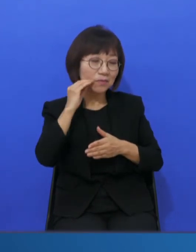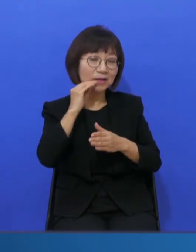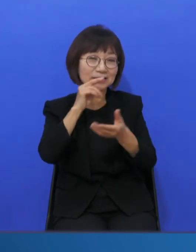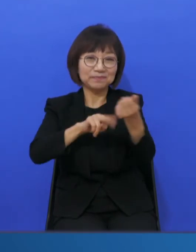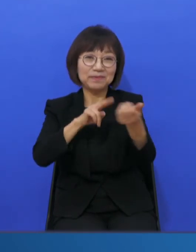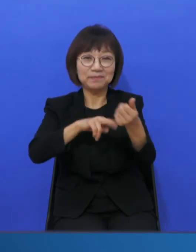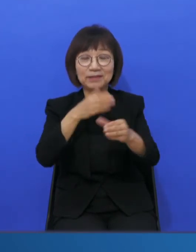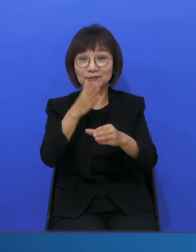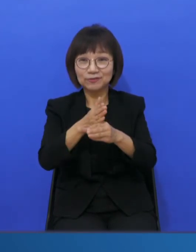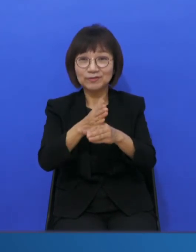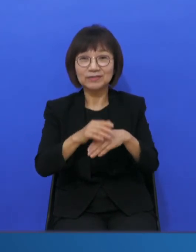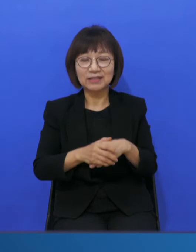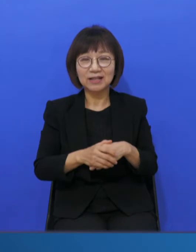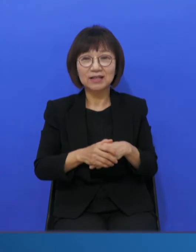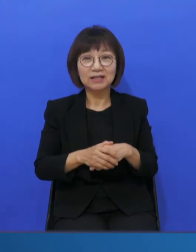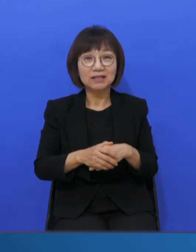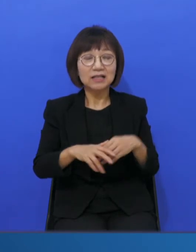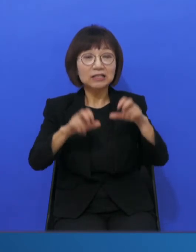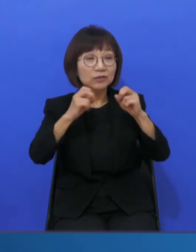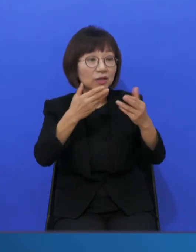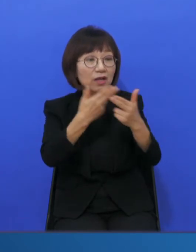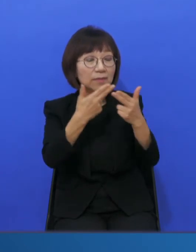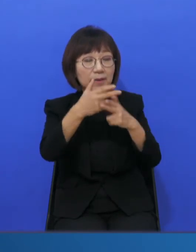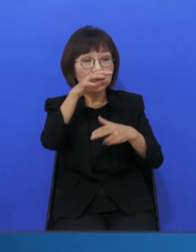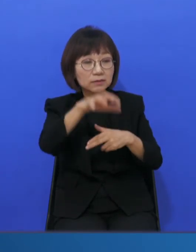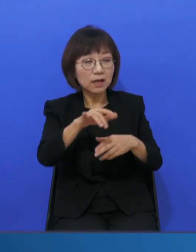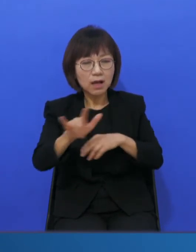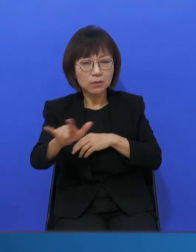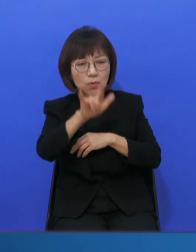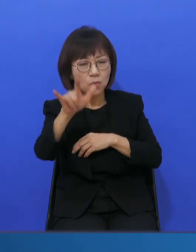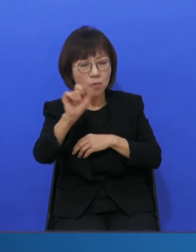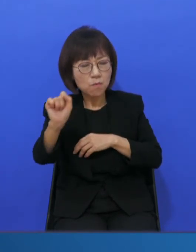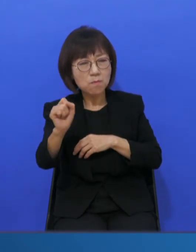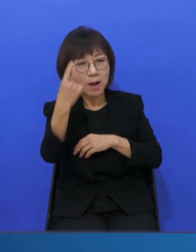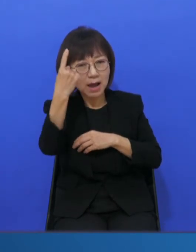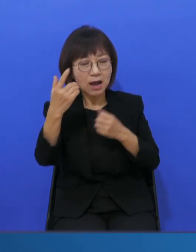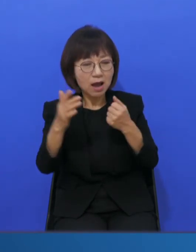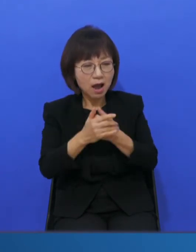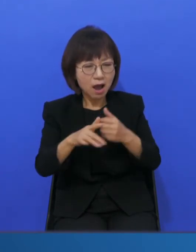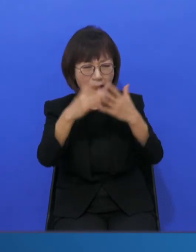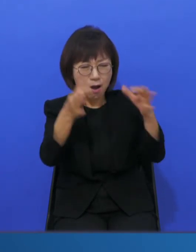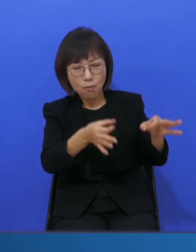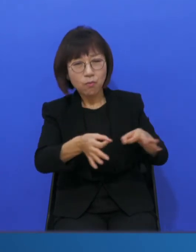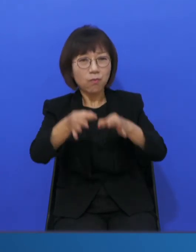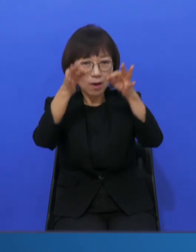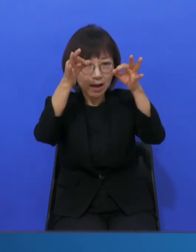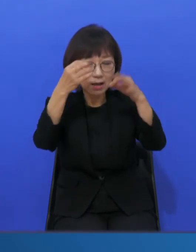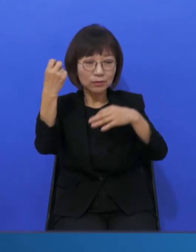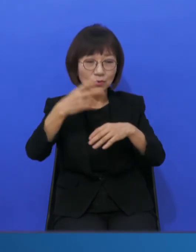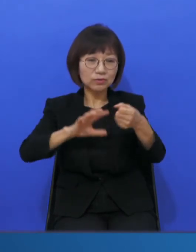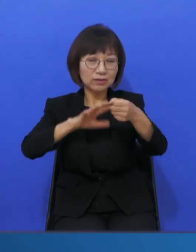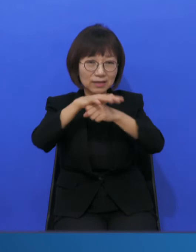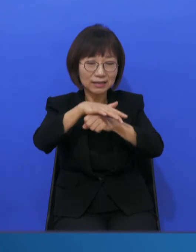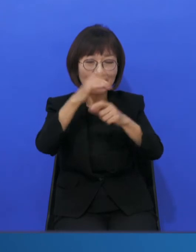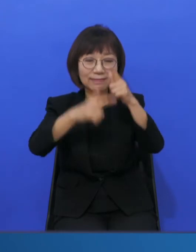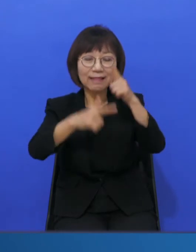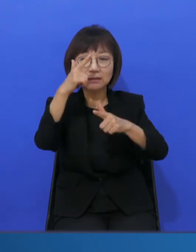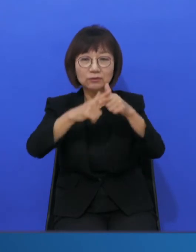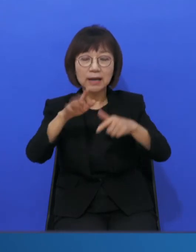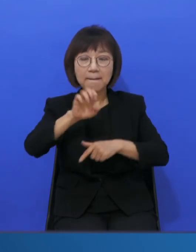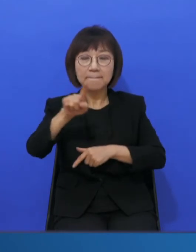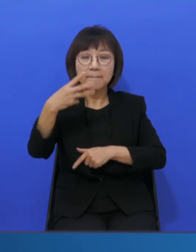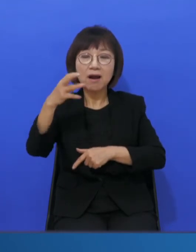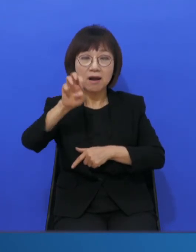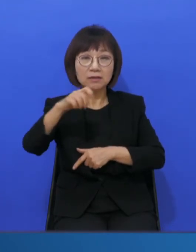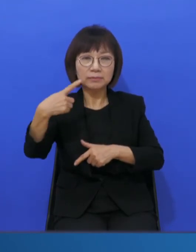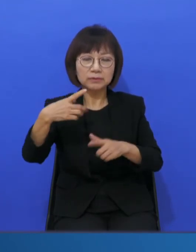있습니다. 전도협회는 코로나19로 인해 전반적인 물가 상승과 국제 펄프 가격이 급등한 상황을